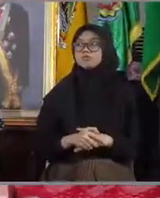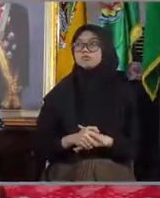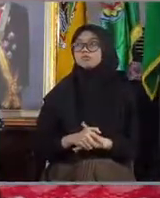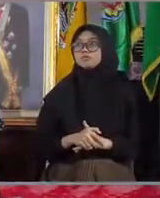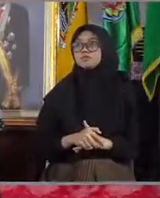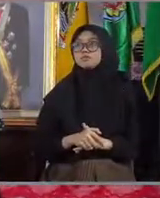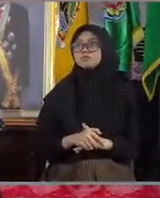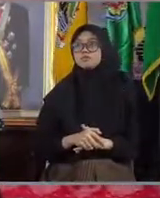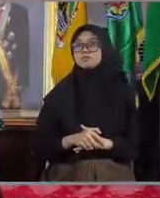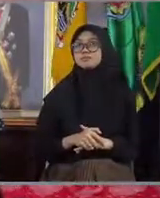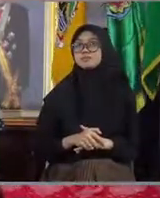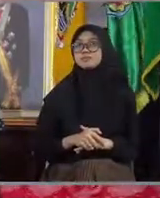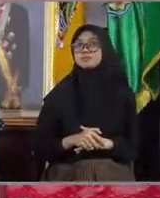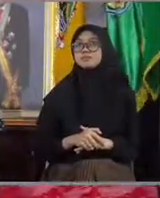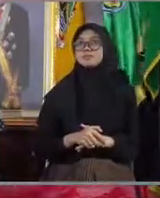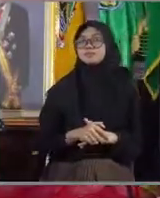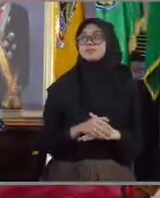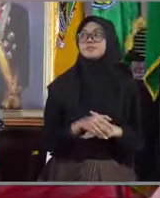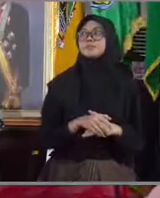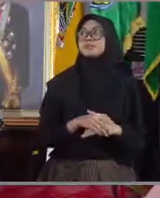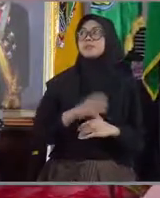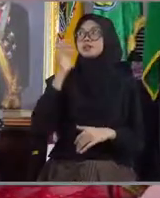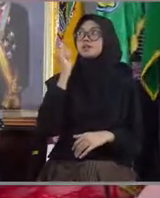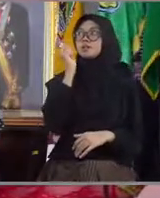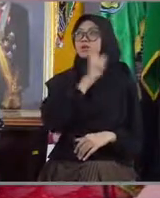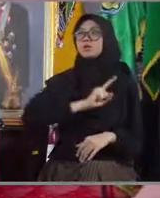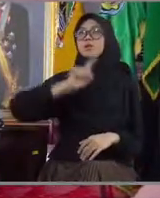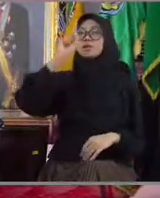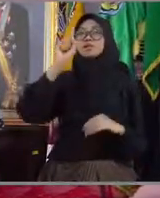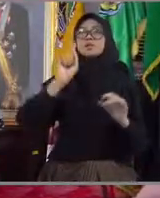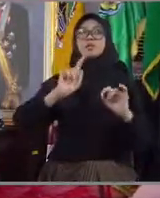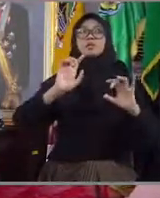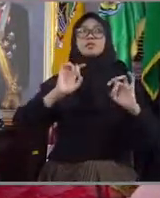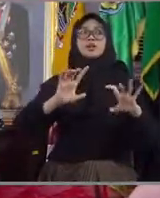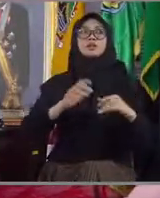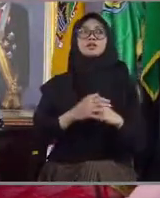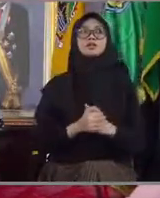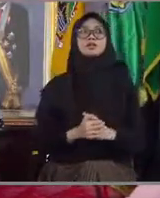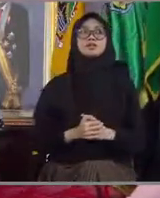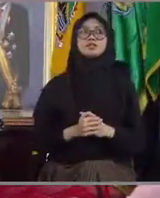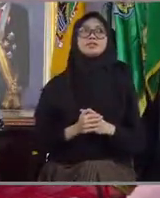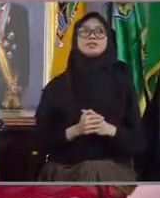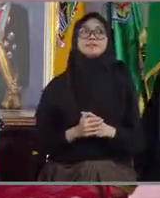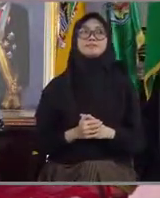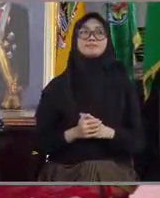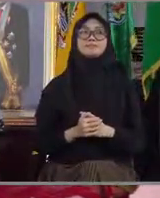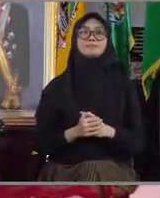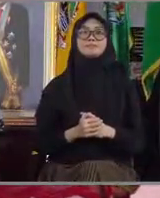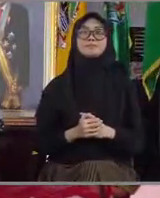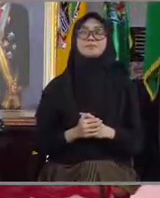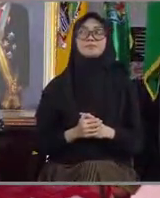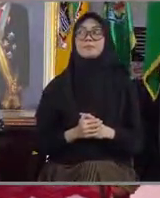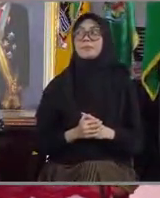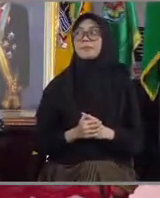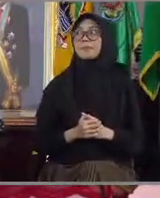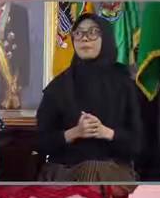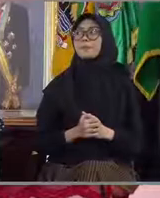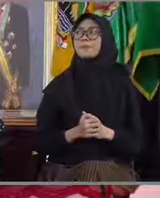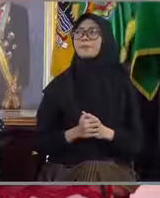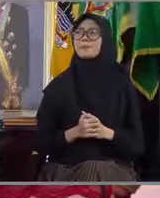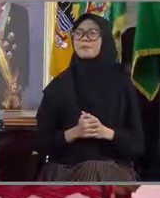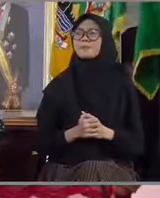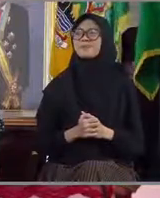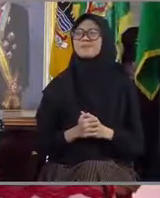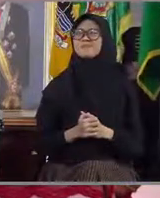Monggo. Assalamualaikum warahmatullahi wabarakatuh. Waalaikumsalam. Selamat siang Bapak Gubernur.